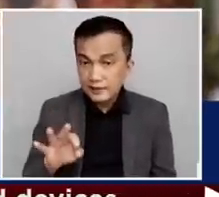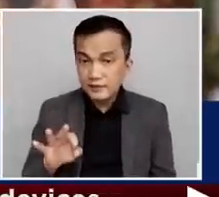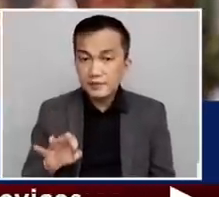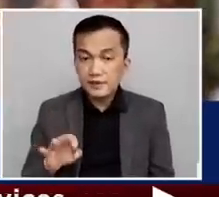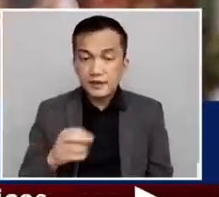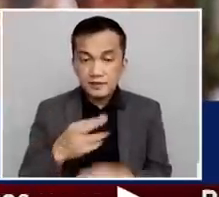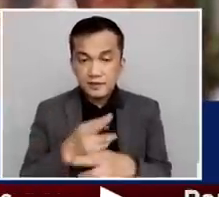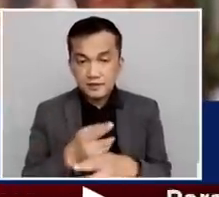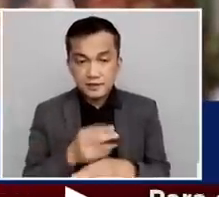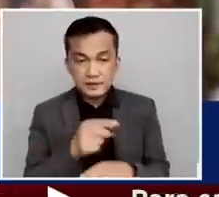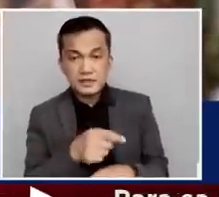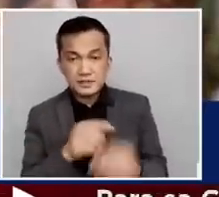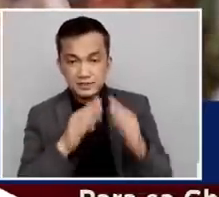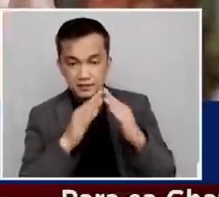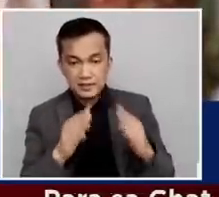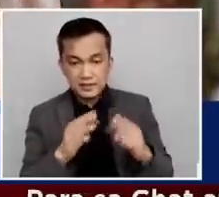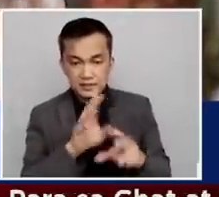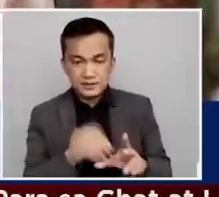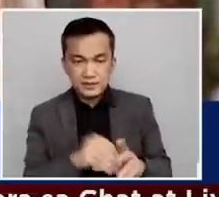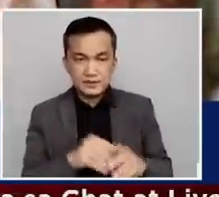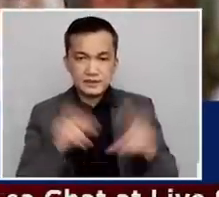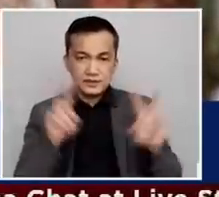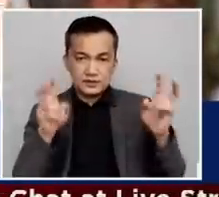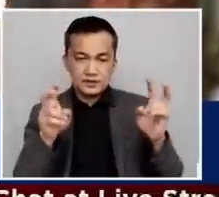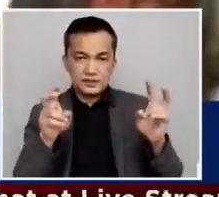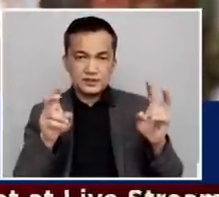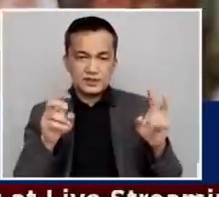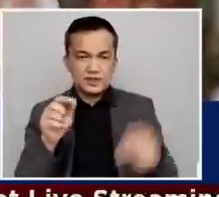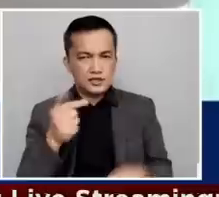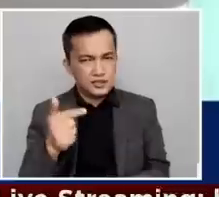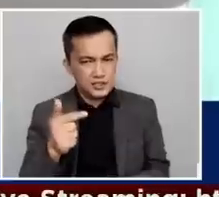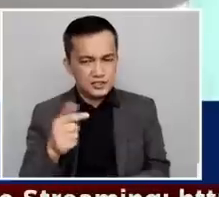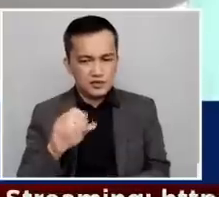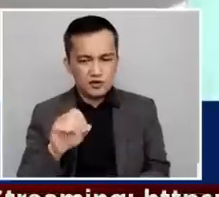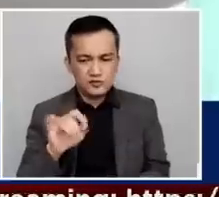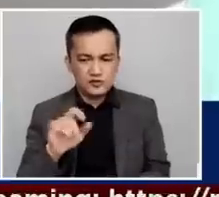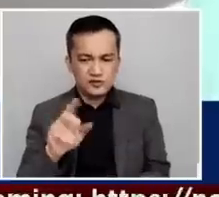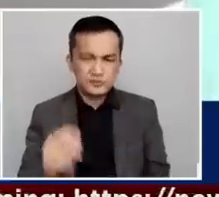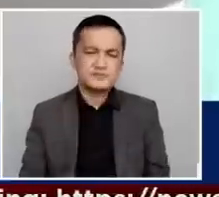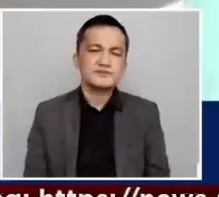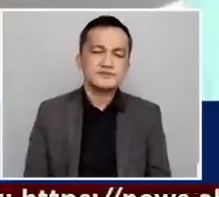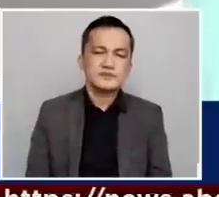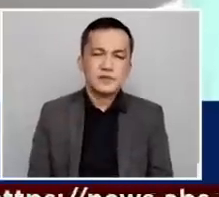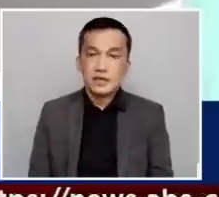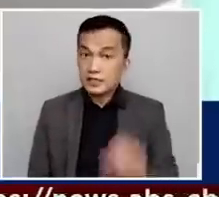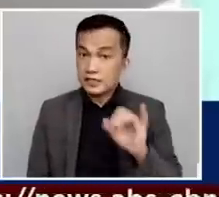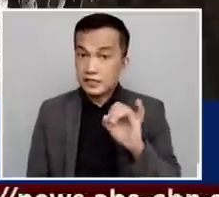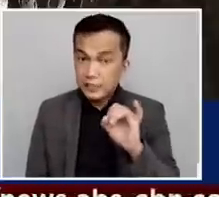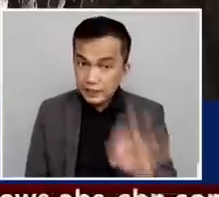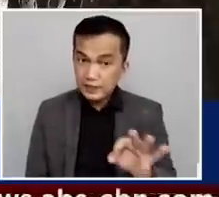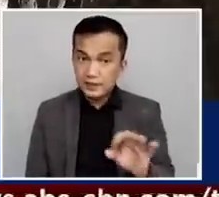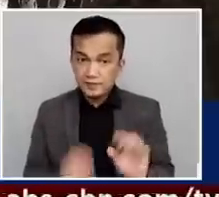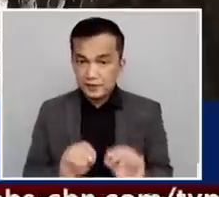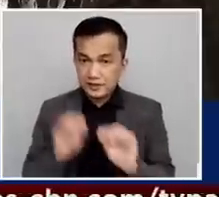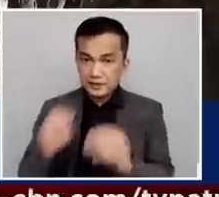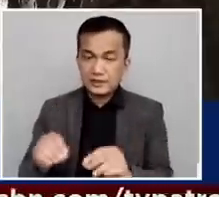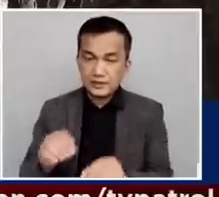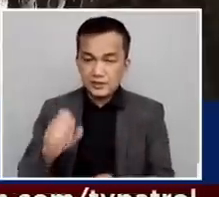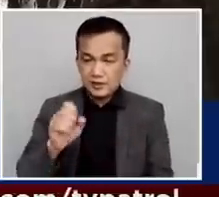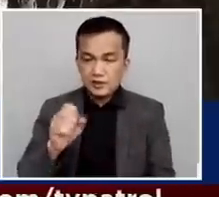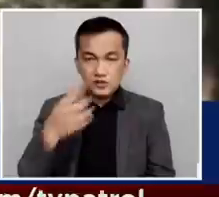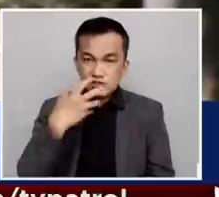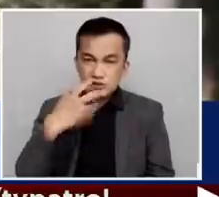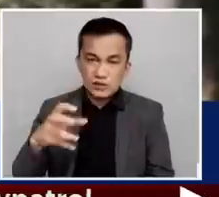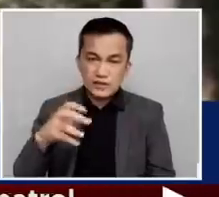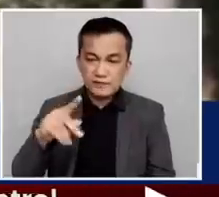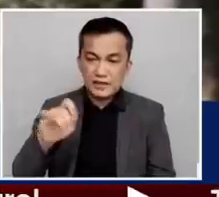sa bahay ay kasali sa tinatawag na green option. Kung maglalagay halimbawa ng solar panel sa